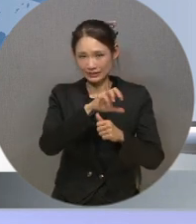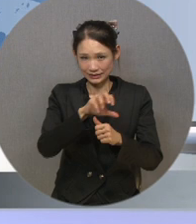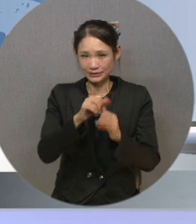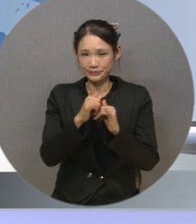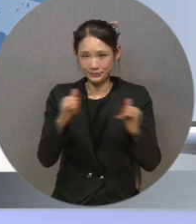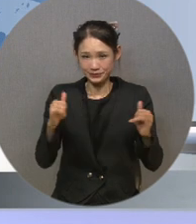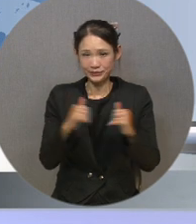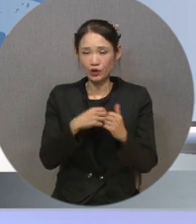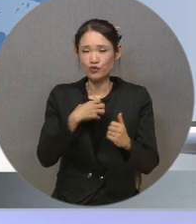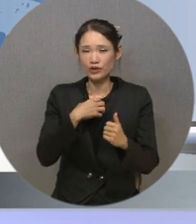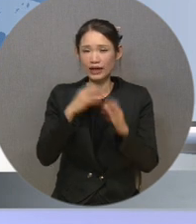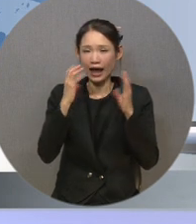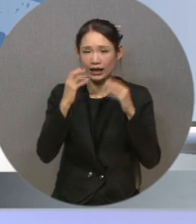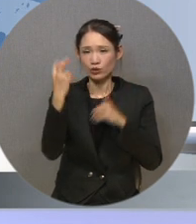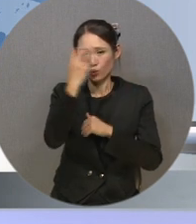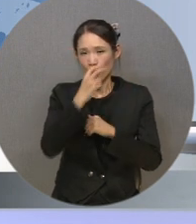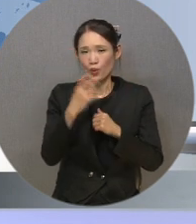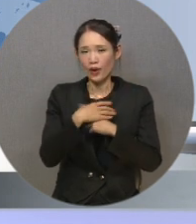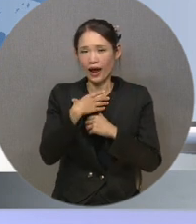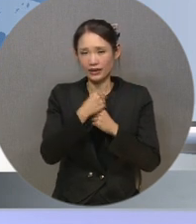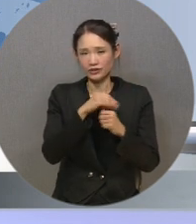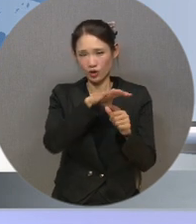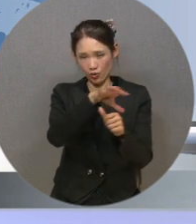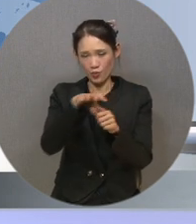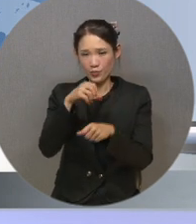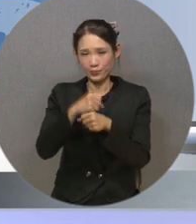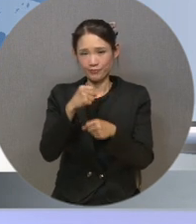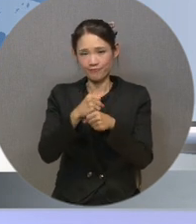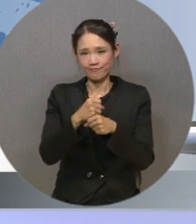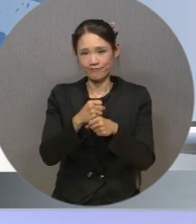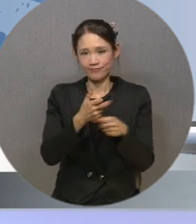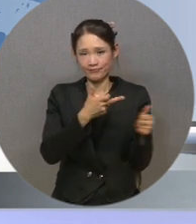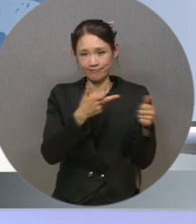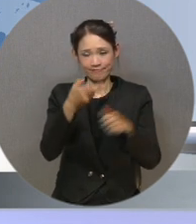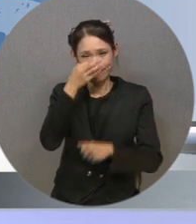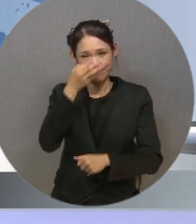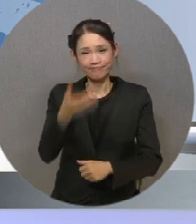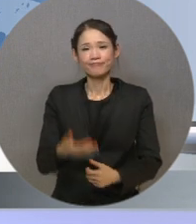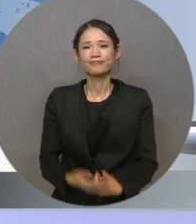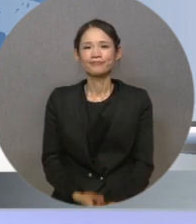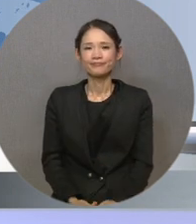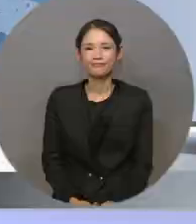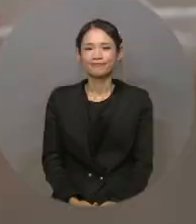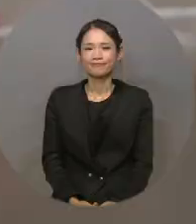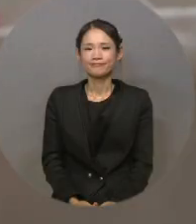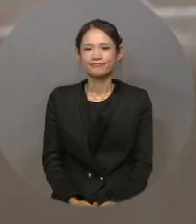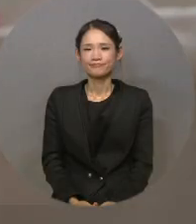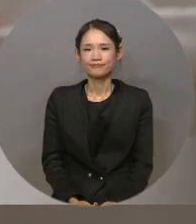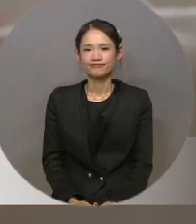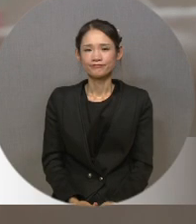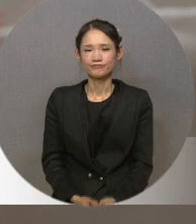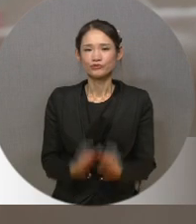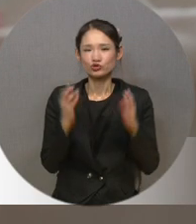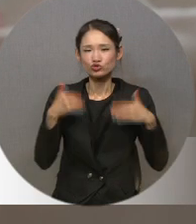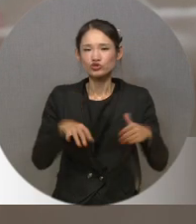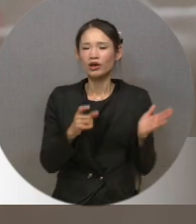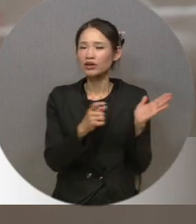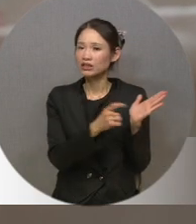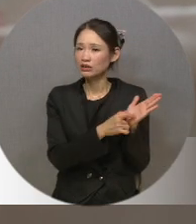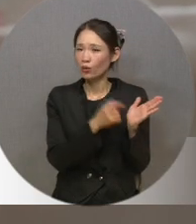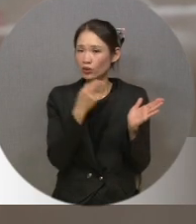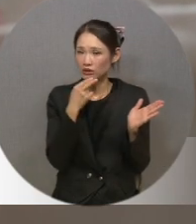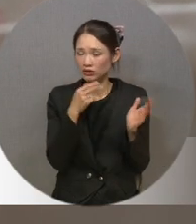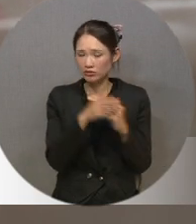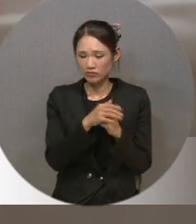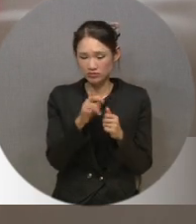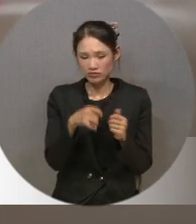위기아동 돌봄 인적 안전망을 구축할 것을 다짐했는데요. 황영재 기자입니다. 출산 기록은 있으나